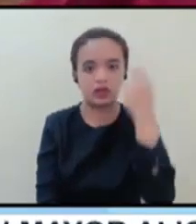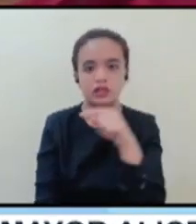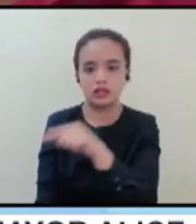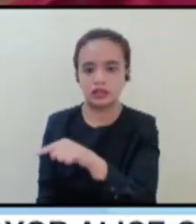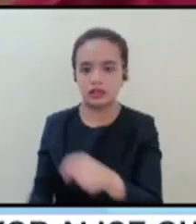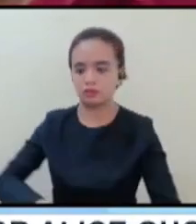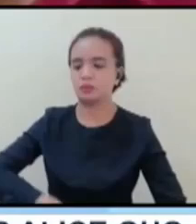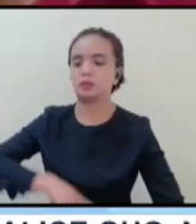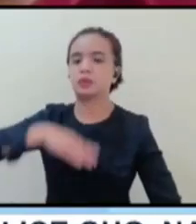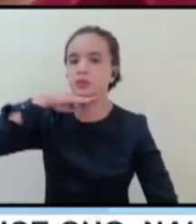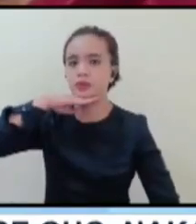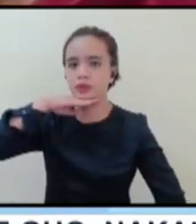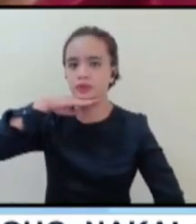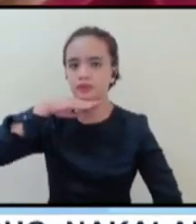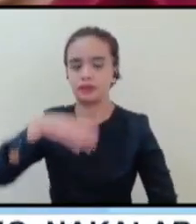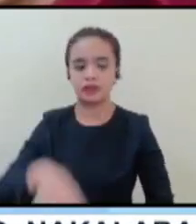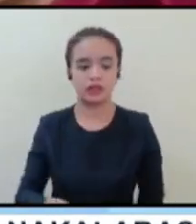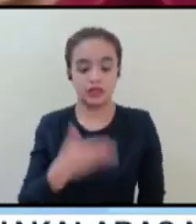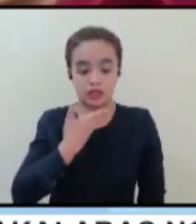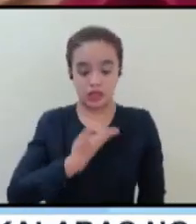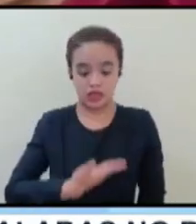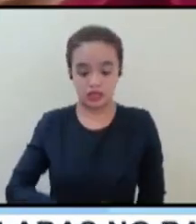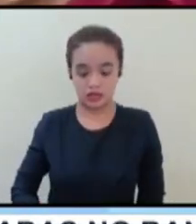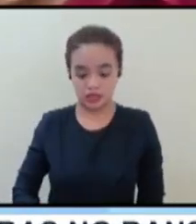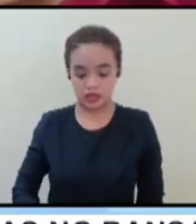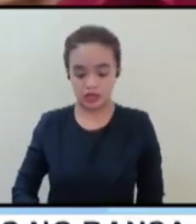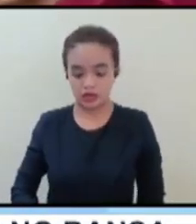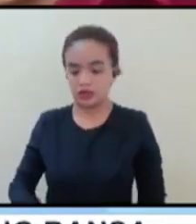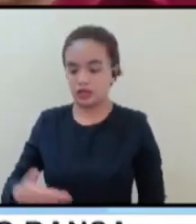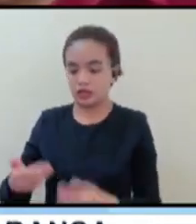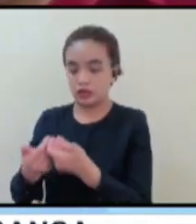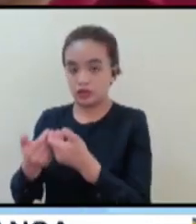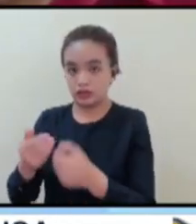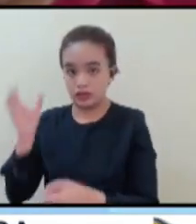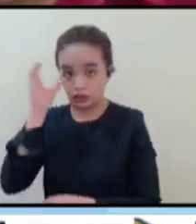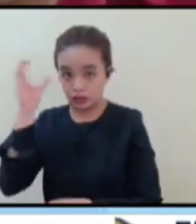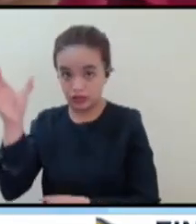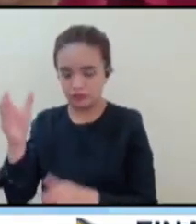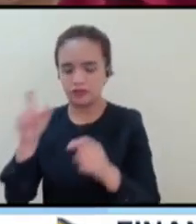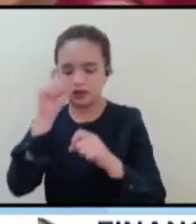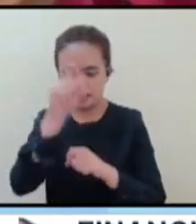pagkabusog. Hunger should be separate from the concept of